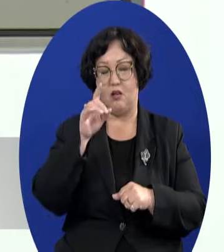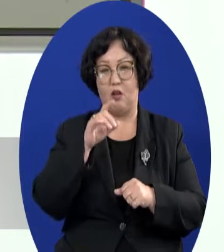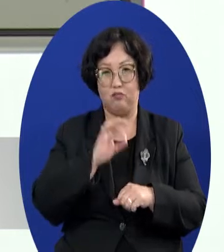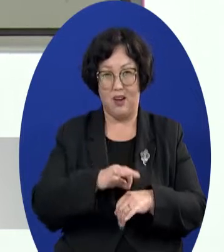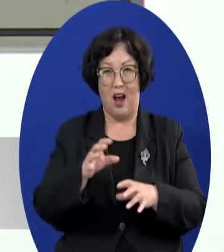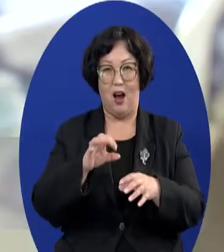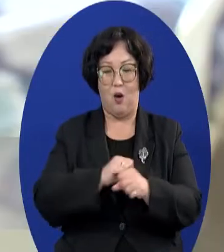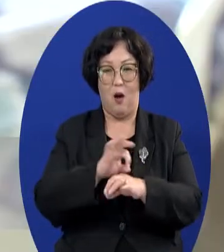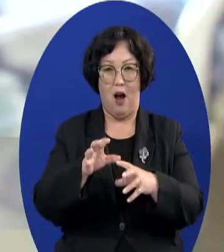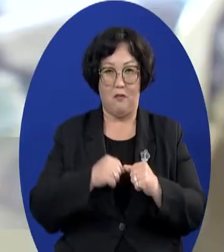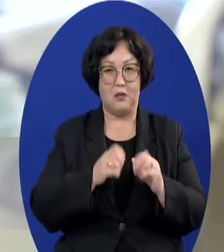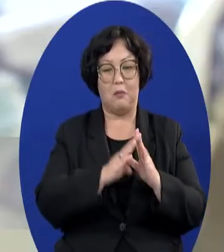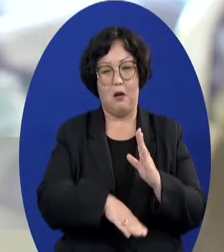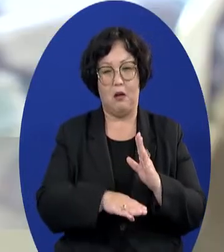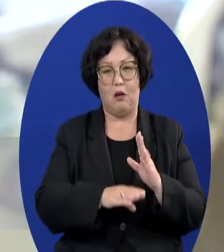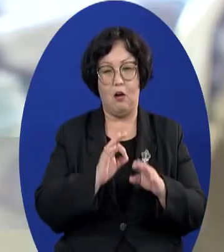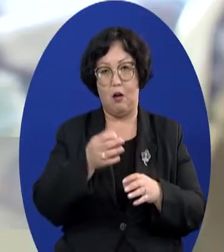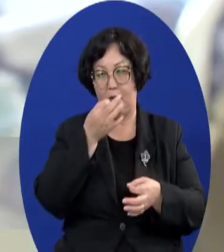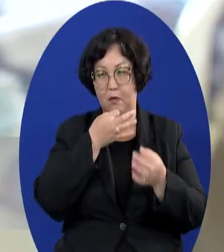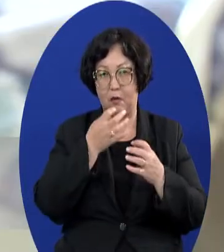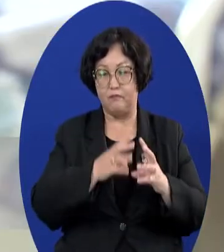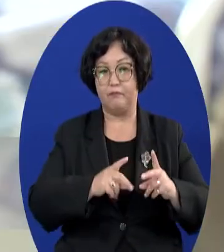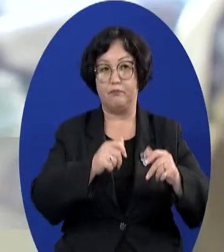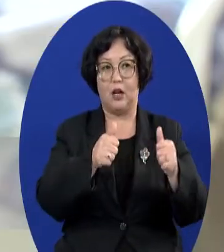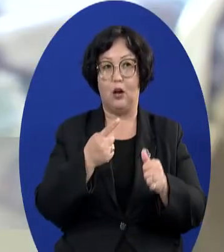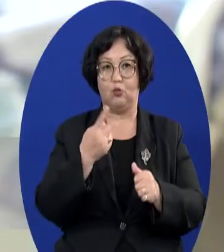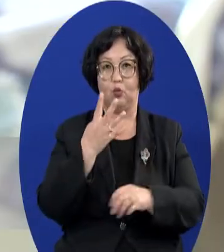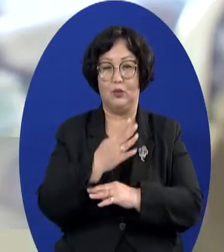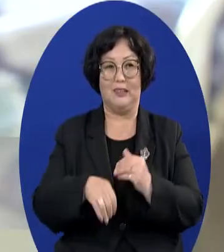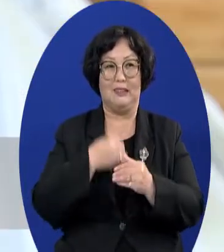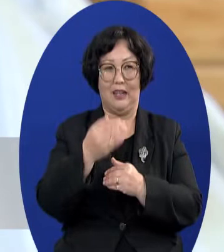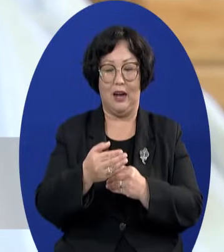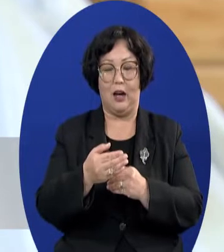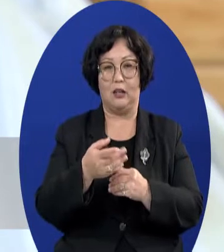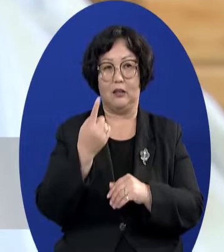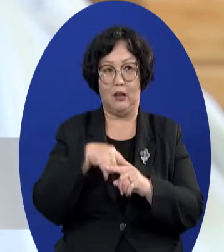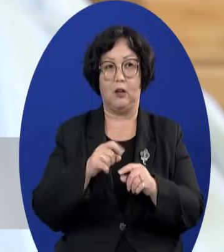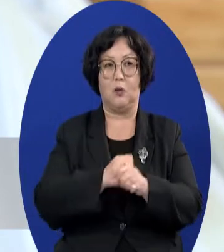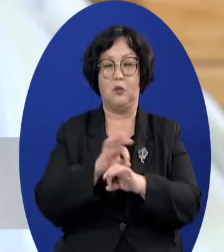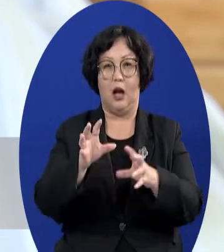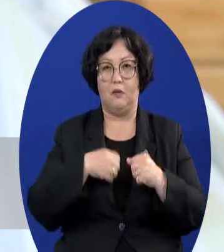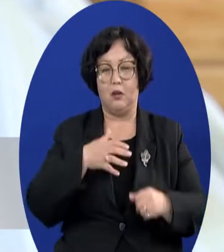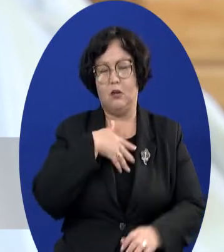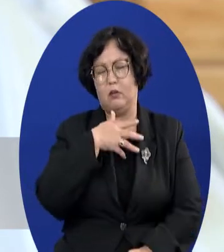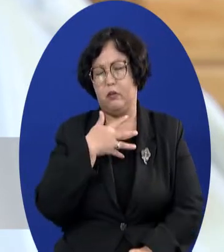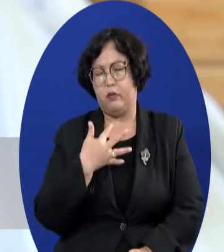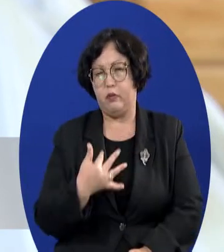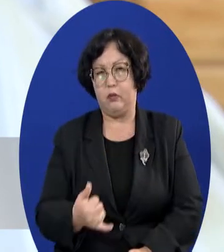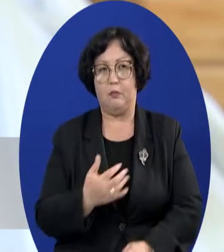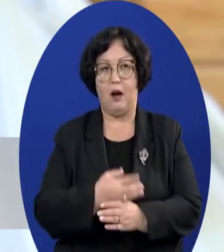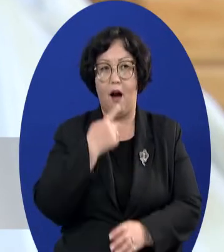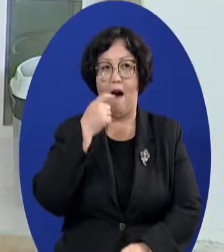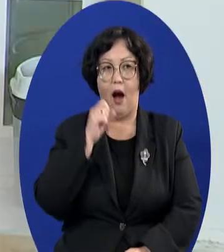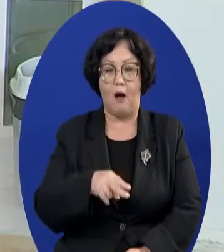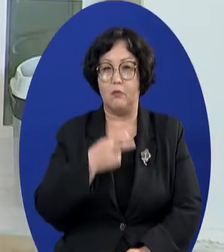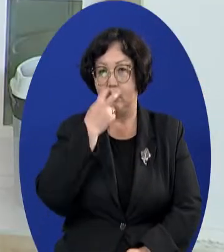Вакцины 3-р тунгаа хийлгэснээс хойш 14 хоногийн дараа дахин халдвар авч өмнөхөөсөө илүү хүндэр өвдөж байгаа тухай бидэнд ярьлаа. Амт өнөр мэдрэхэ